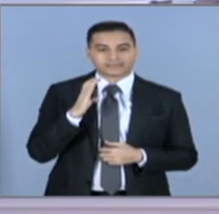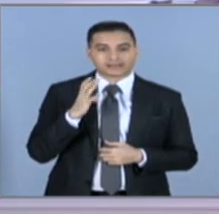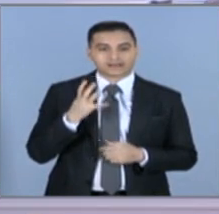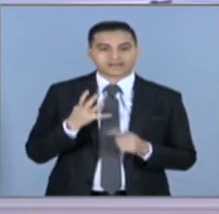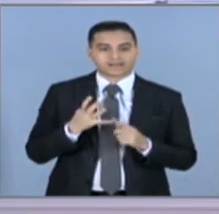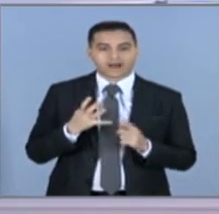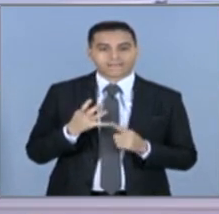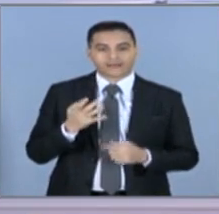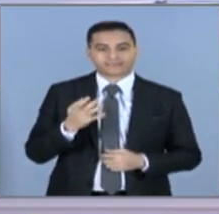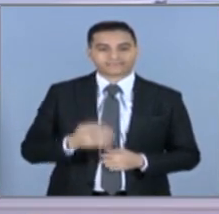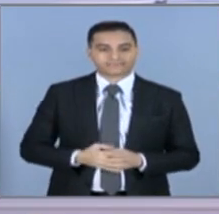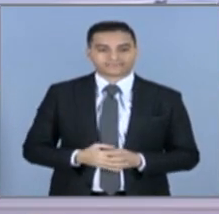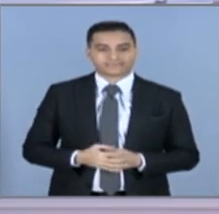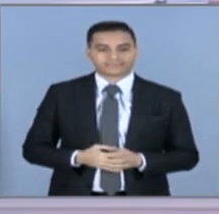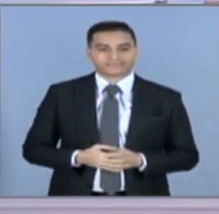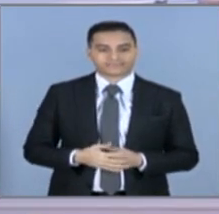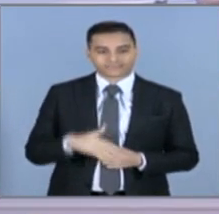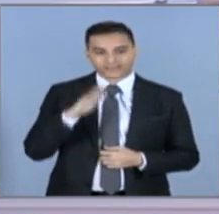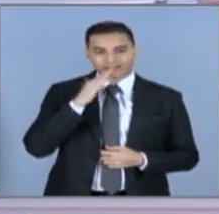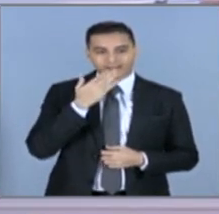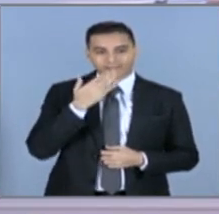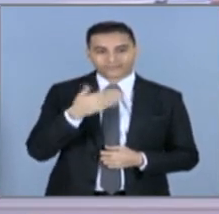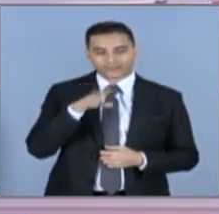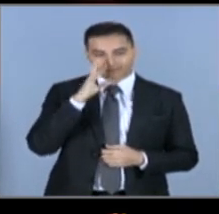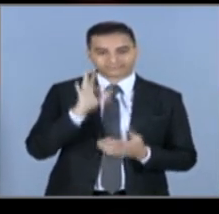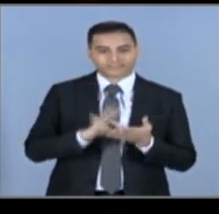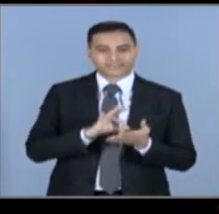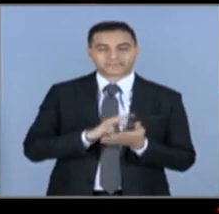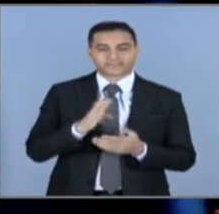الرابعة. خلاص ماشي الحمد لله. إجابة خاطئة.